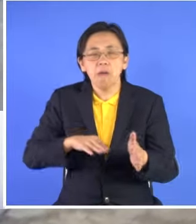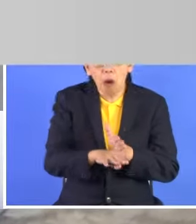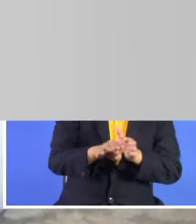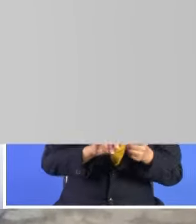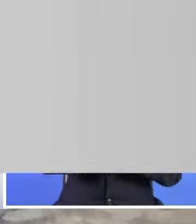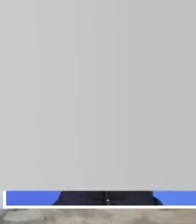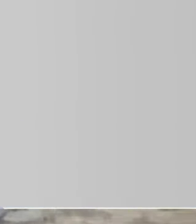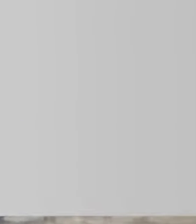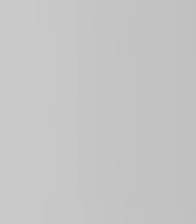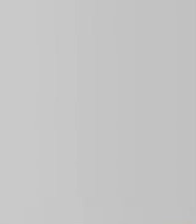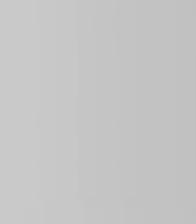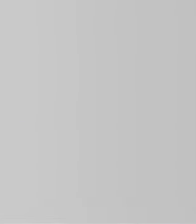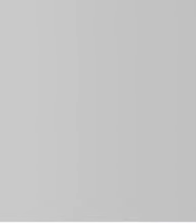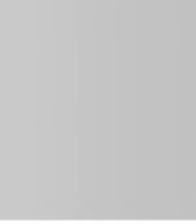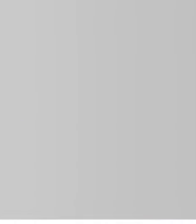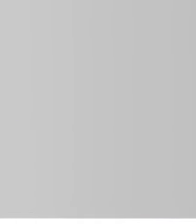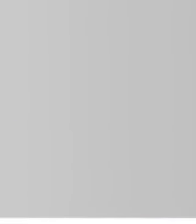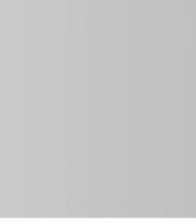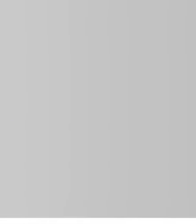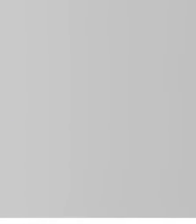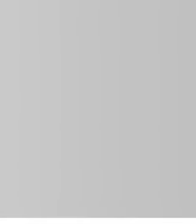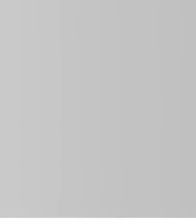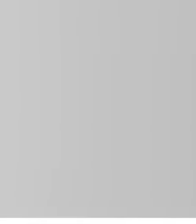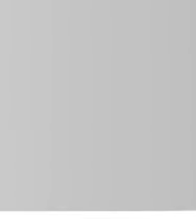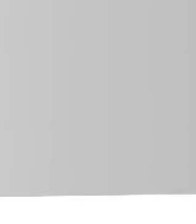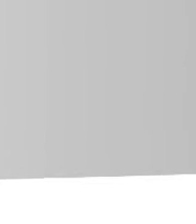ทั้ง 2เหตุนี้ดำเนินต่อ